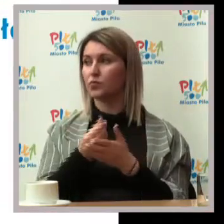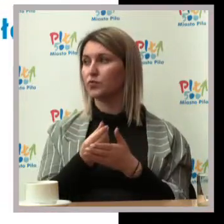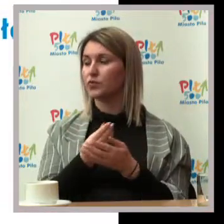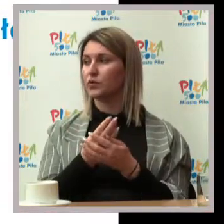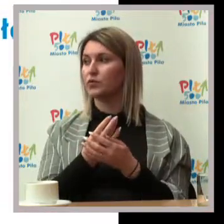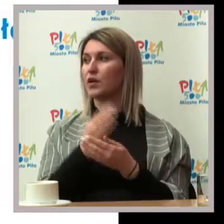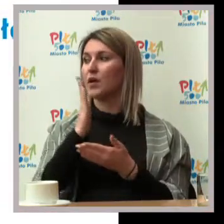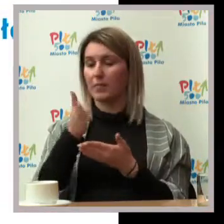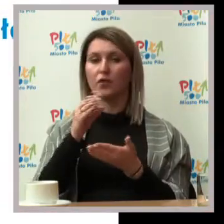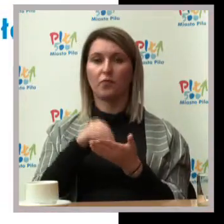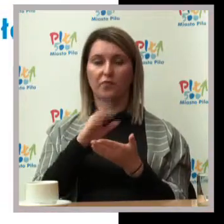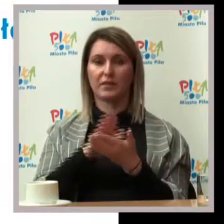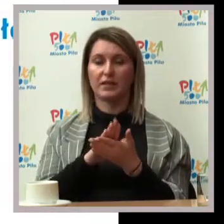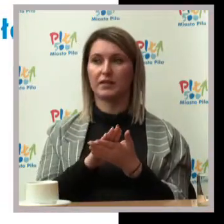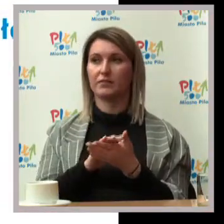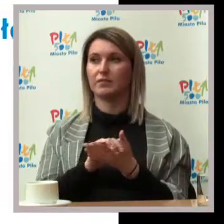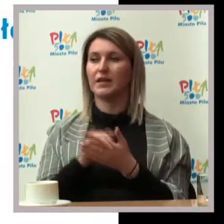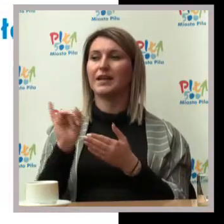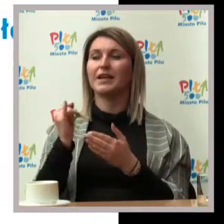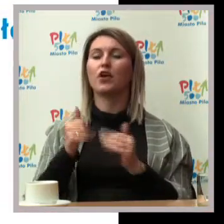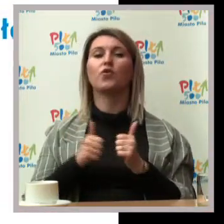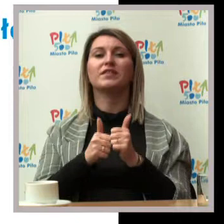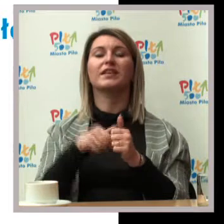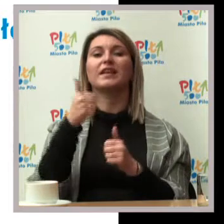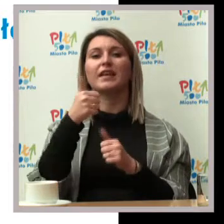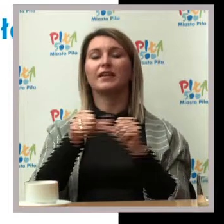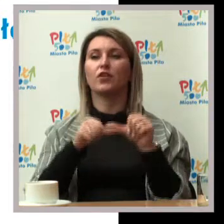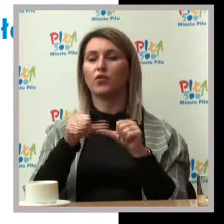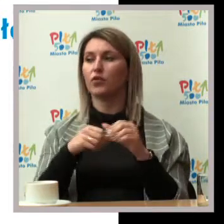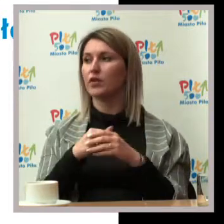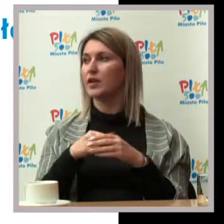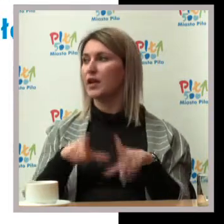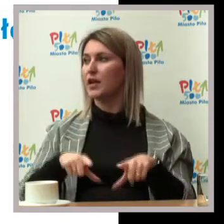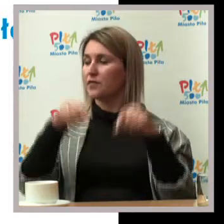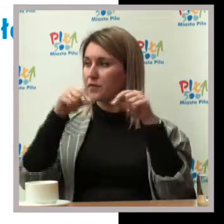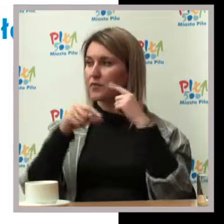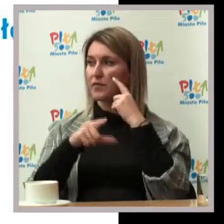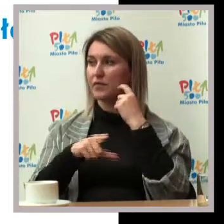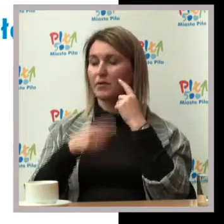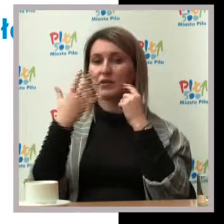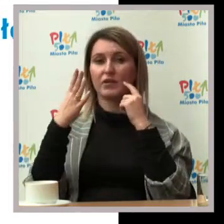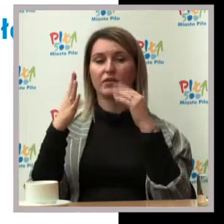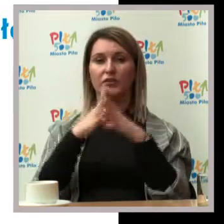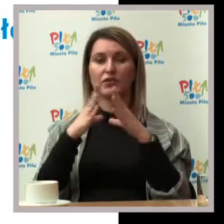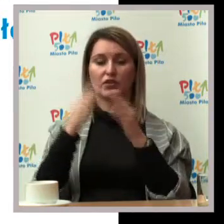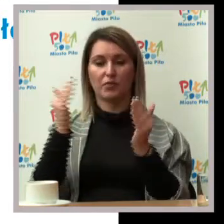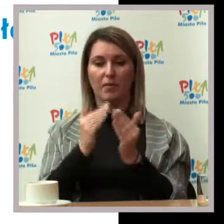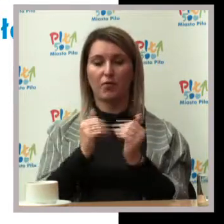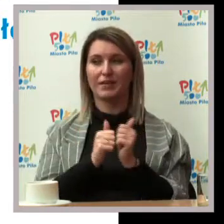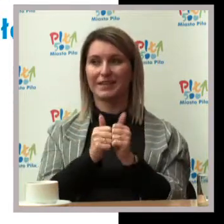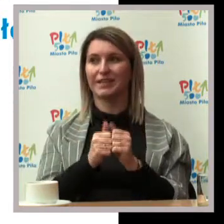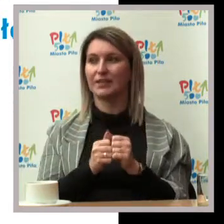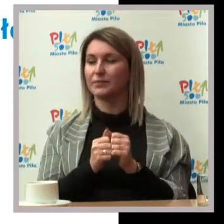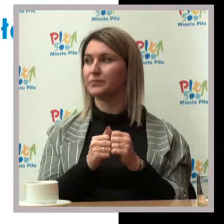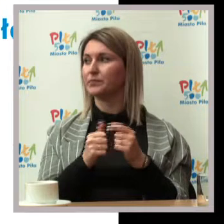przez mieszkańców będą wprowadzone jako zadania jednoroczne. Mieszkańcy wybrali 10 małych zadań, które